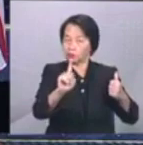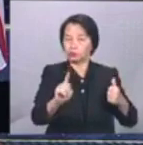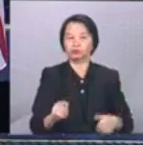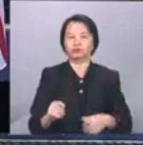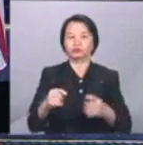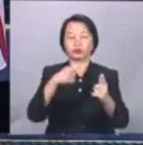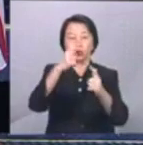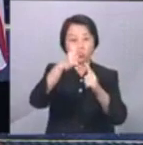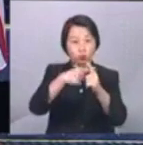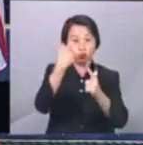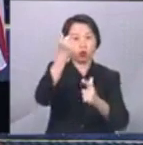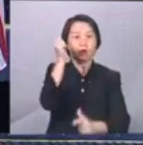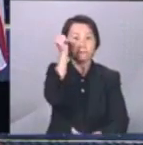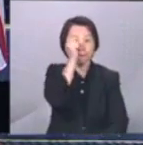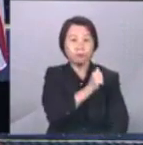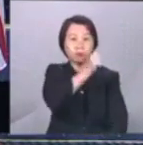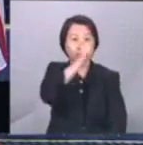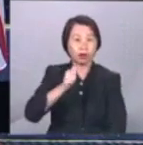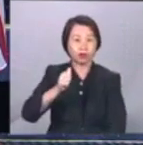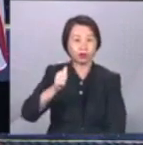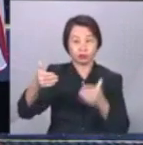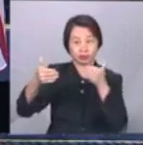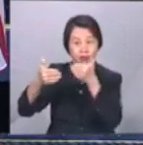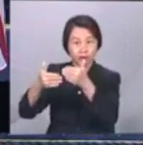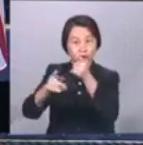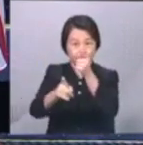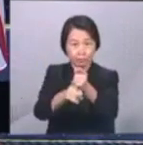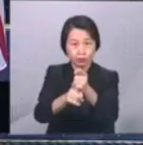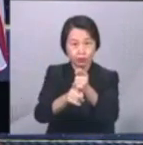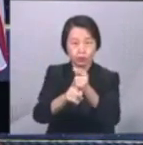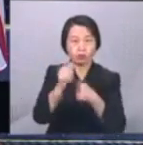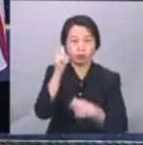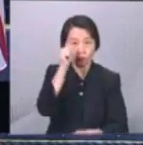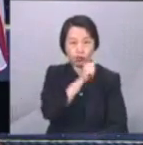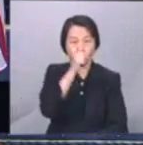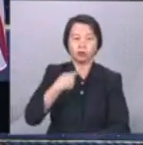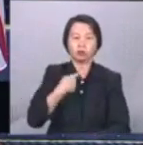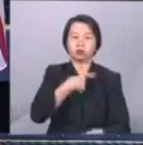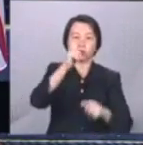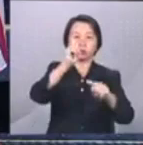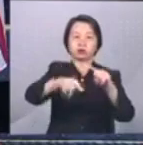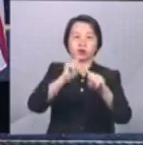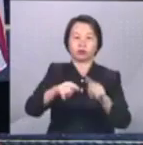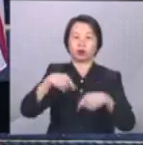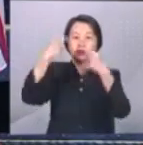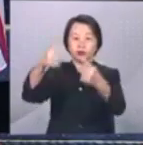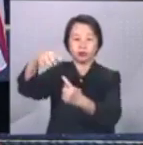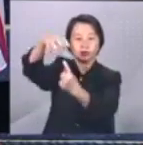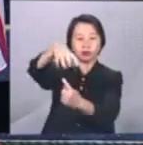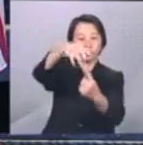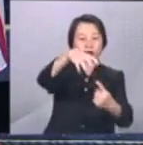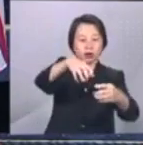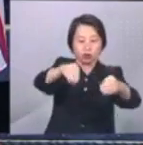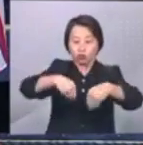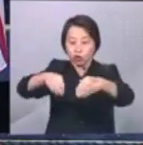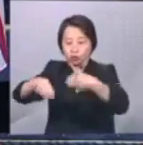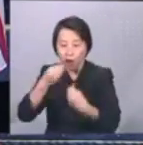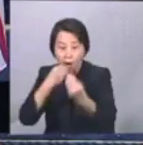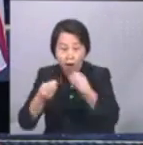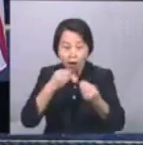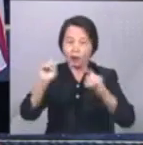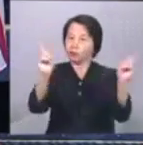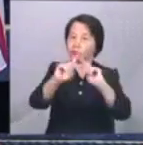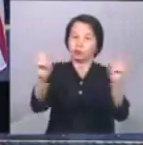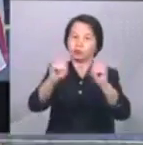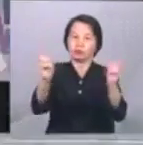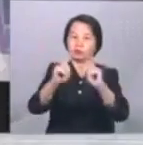Bulan Ramadan yang akan menjelang tiba tidak lama lagi, kita tidak boleh ke bazar Ramadan untuk membeli juadah